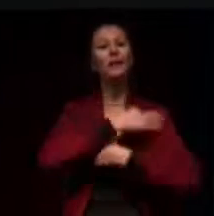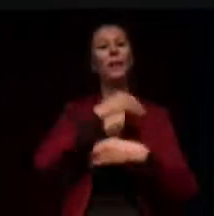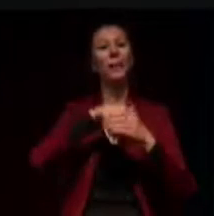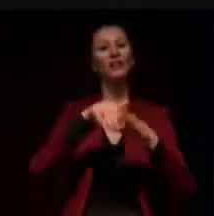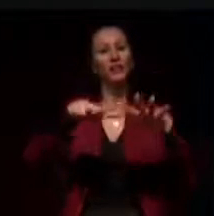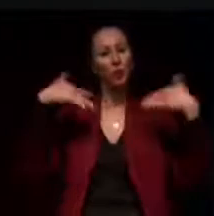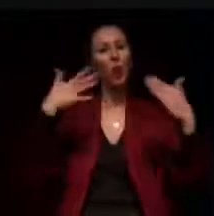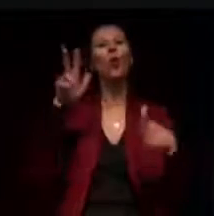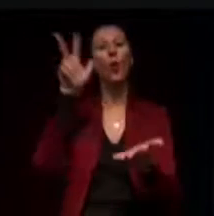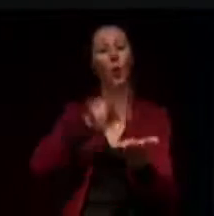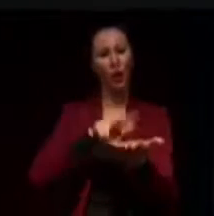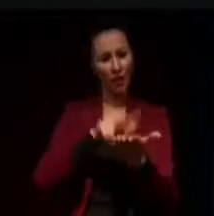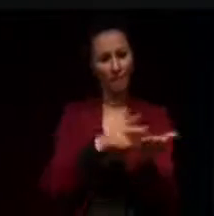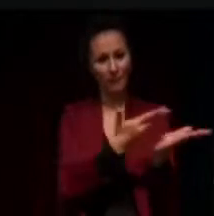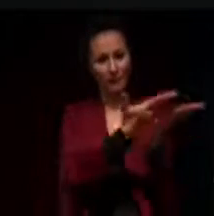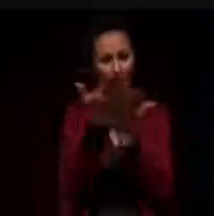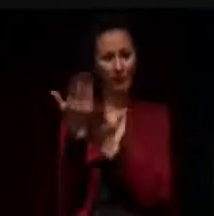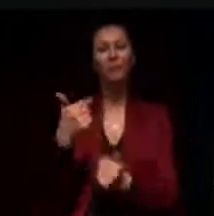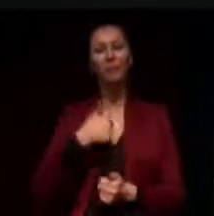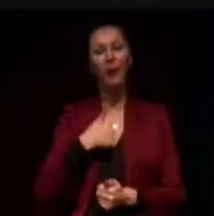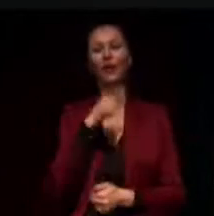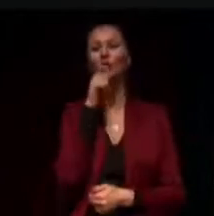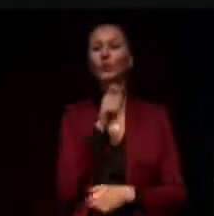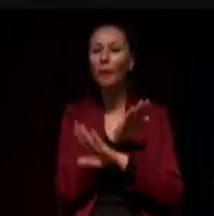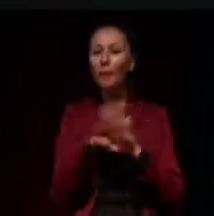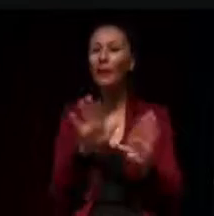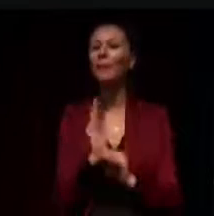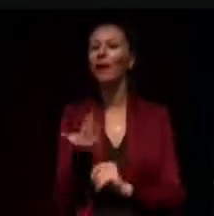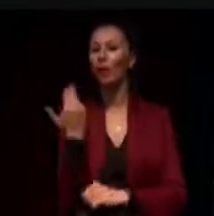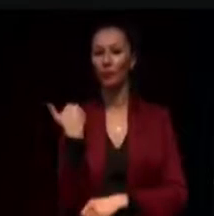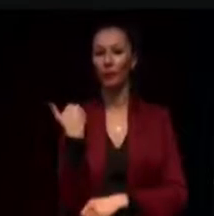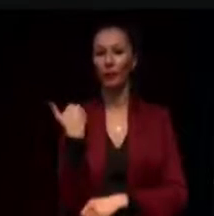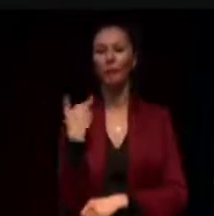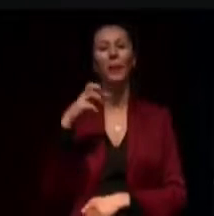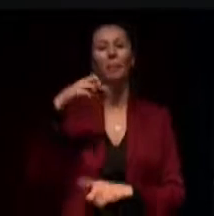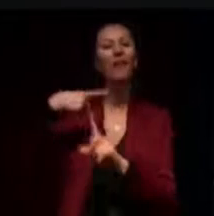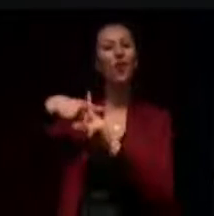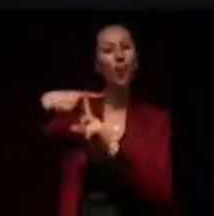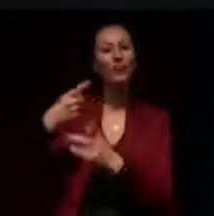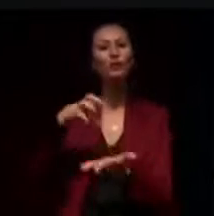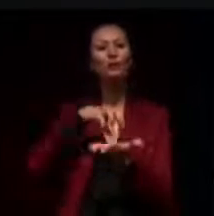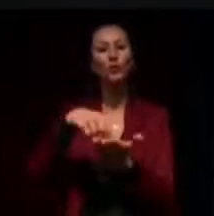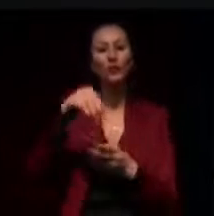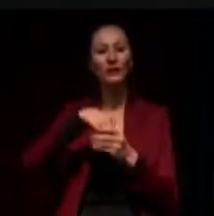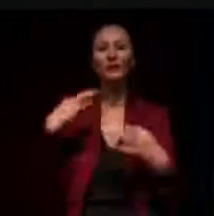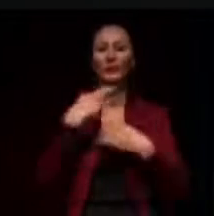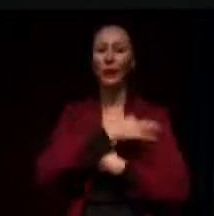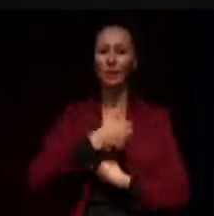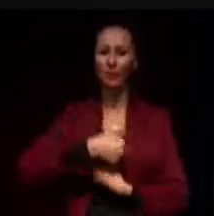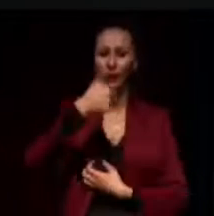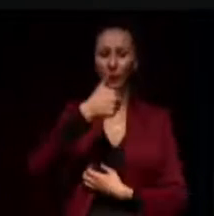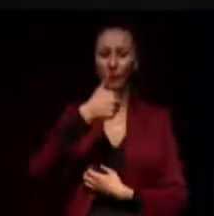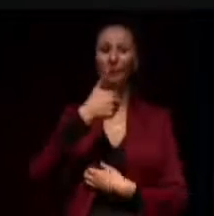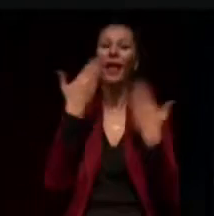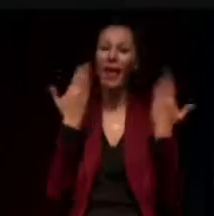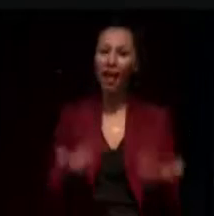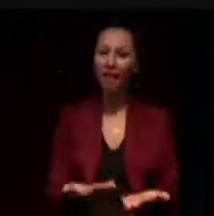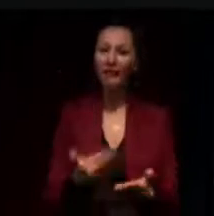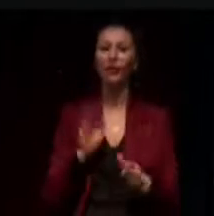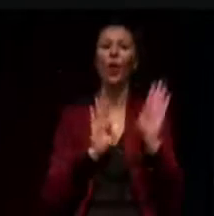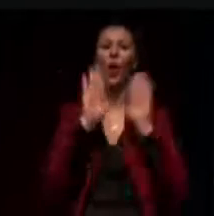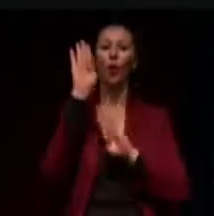Sayın Meclisimizle onaylanmasını, ben de sözlerimi bitirmeden önce performans ve bütçe için Sayın Başkanım evet